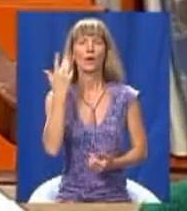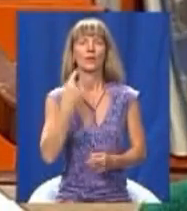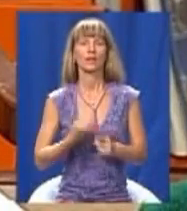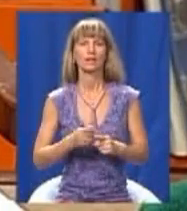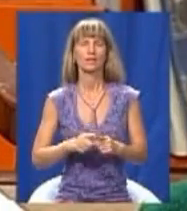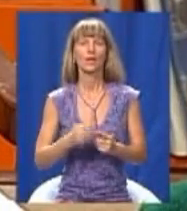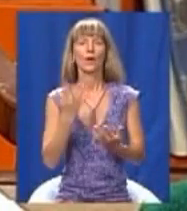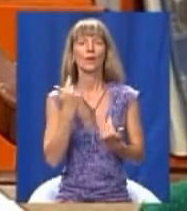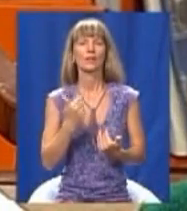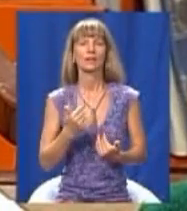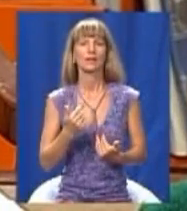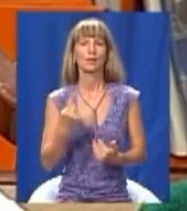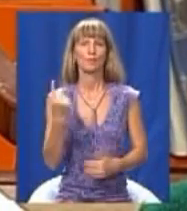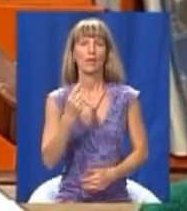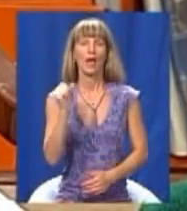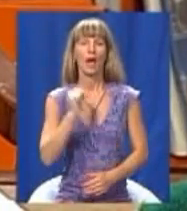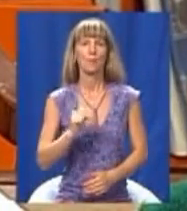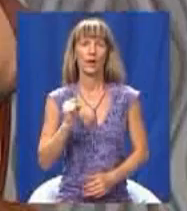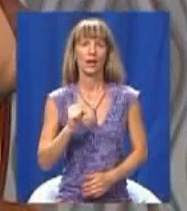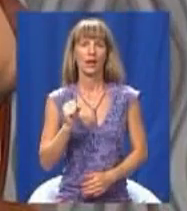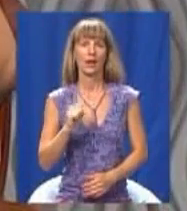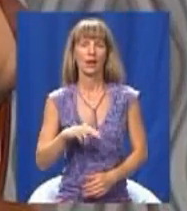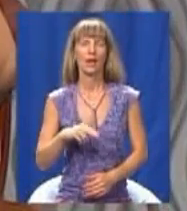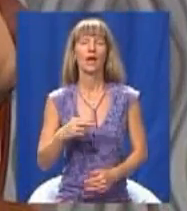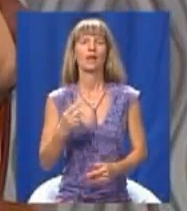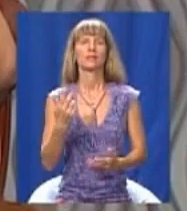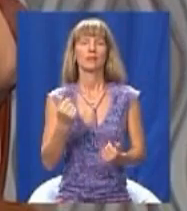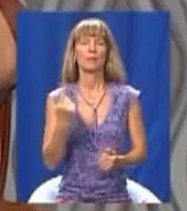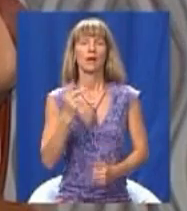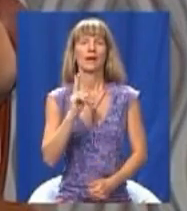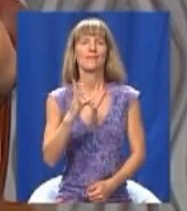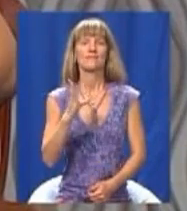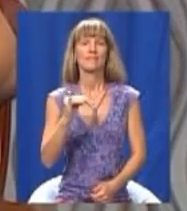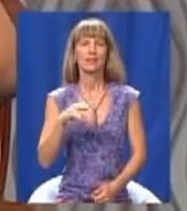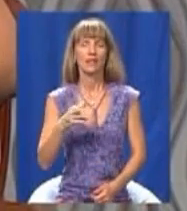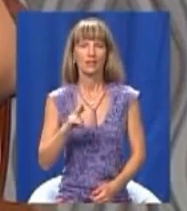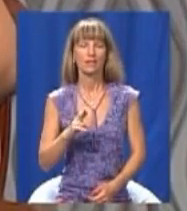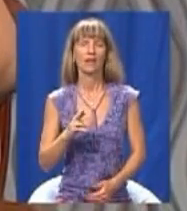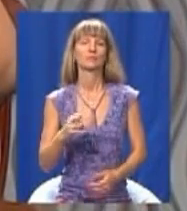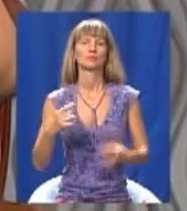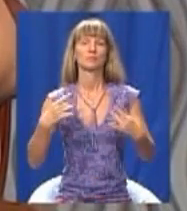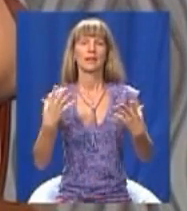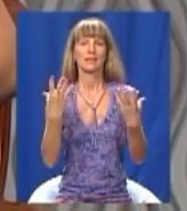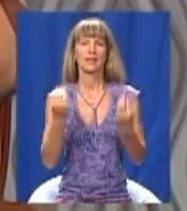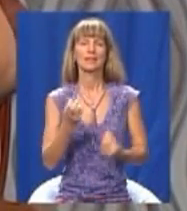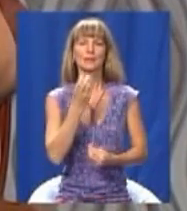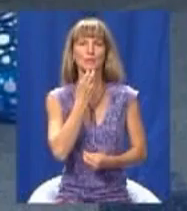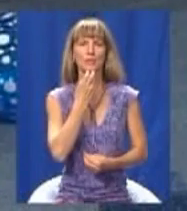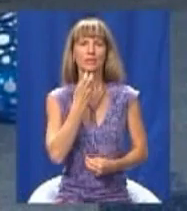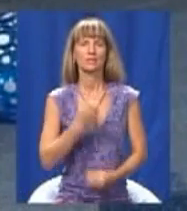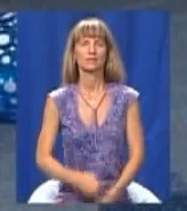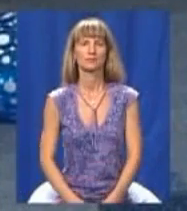коли? Да. Коли? 1 апреля. Так, 1 квітня святкується День сміху.